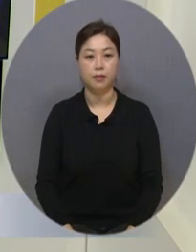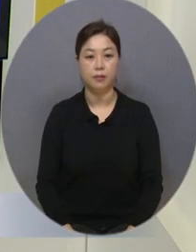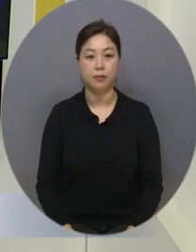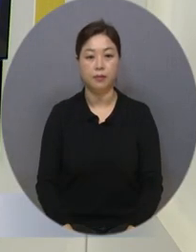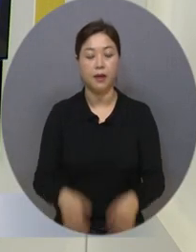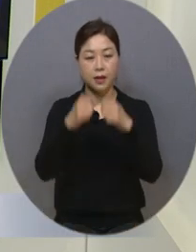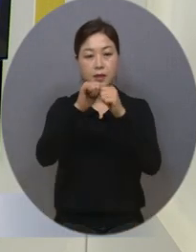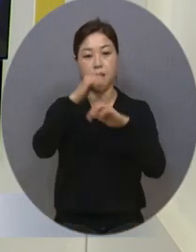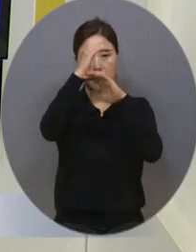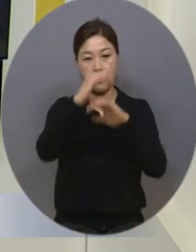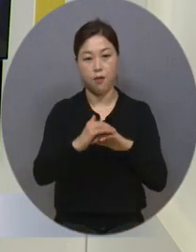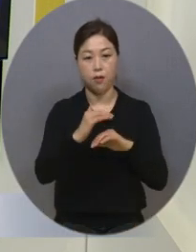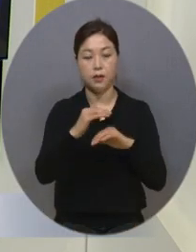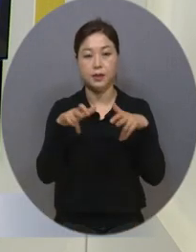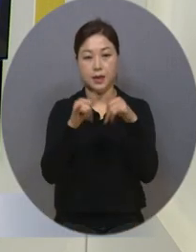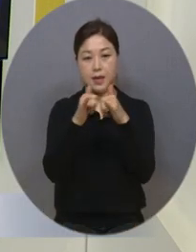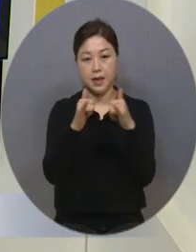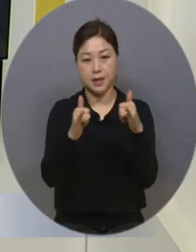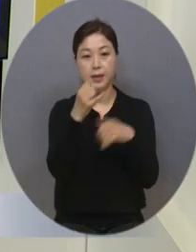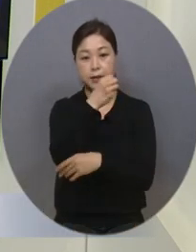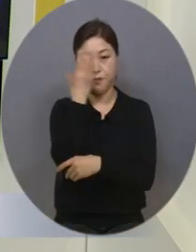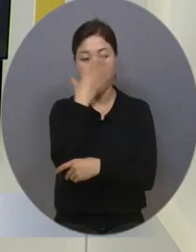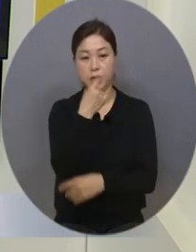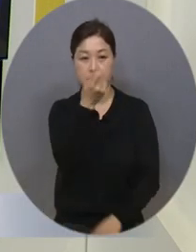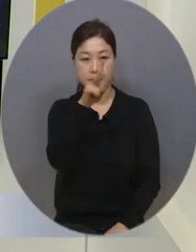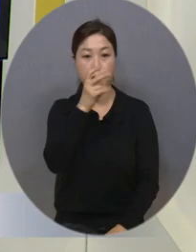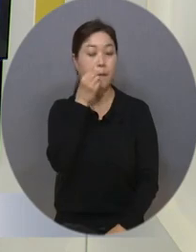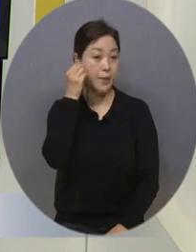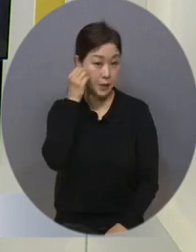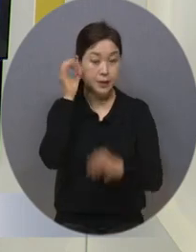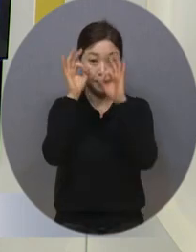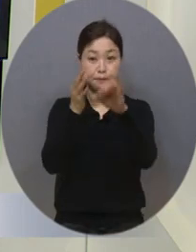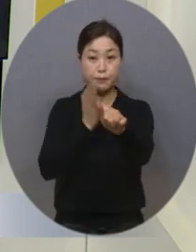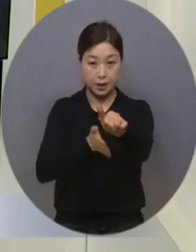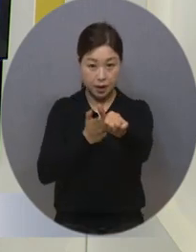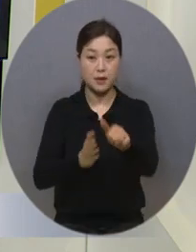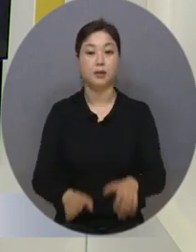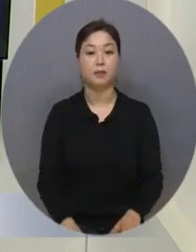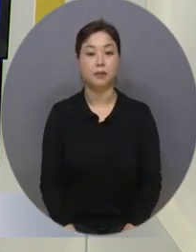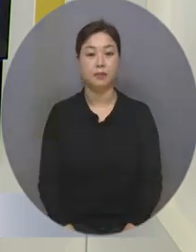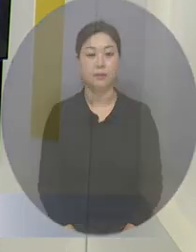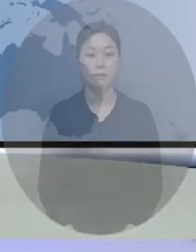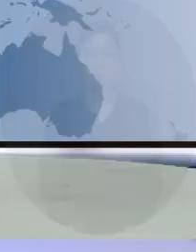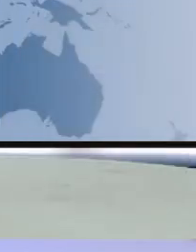더 자세한 뉴스는 장애인신문과 웰페어뉴스 홈페이지를 통해 확인할 수 있습니다.